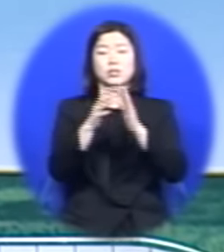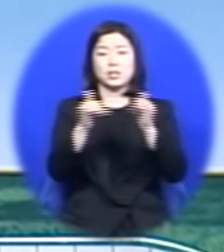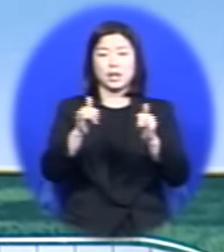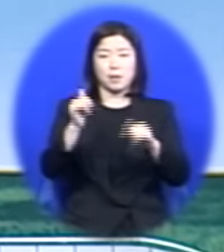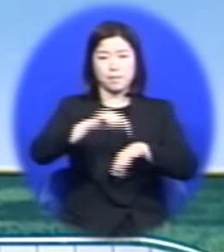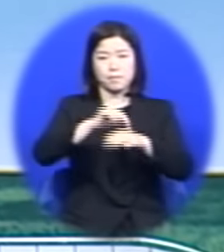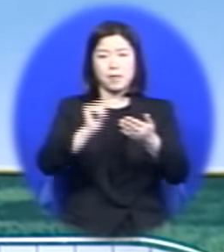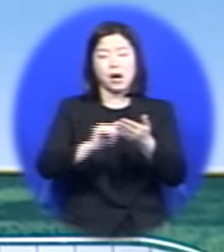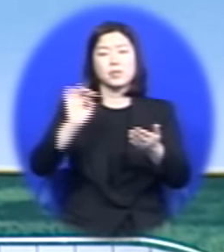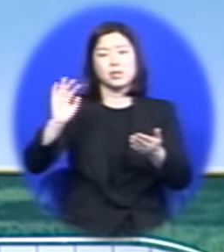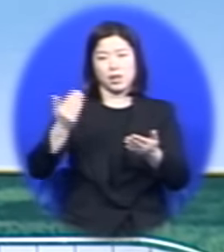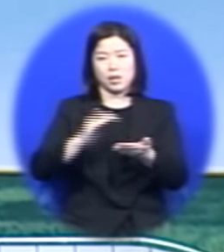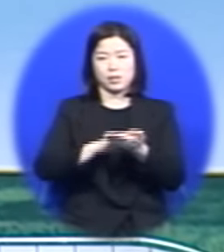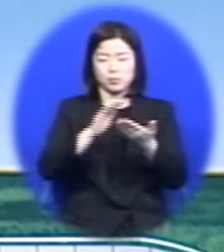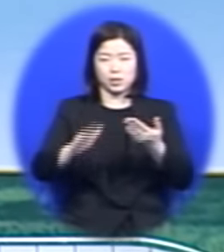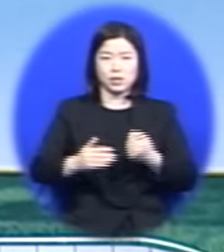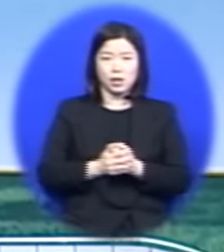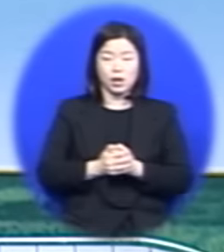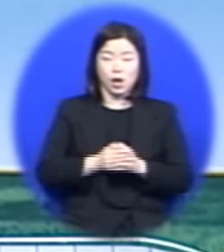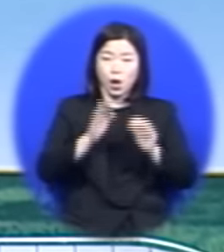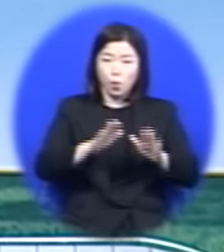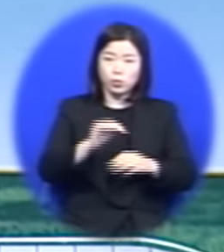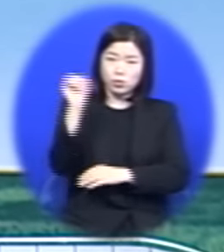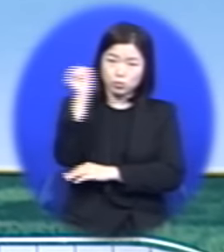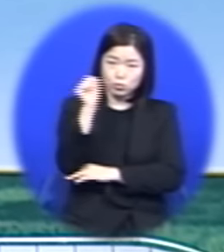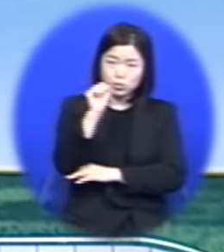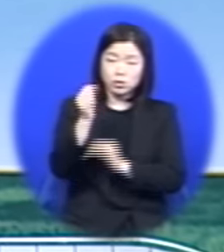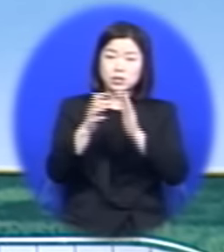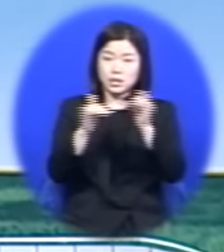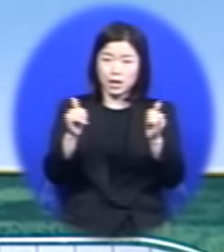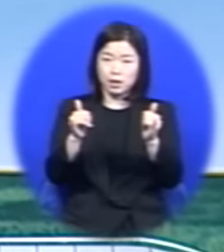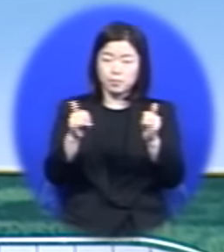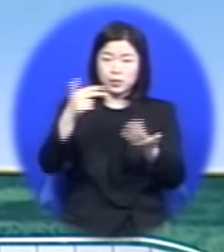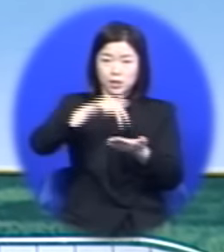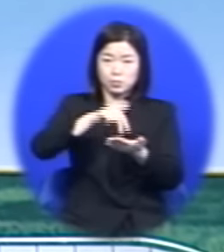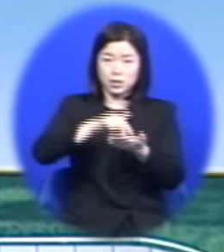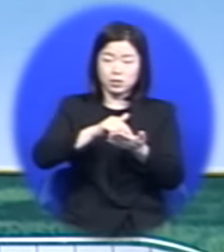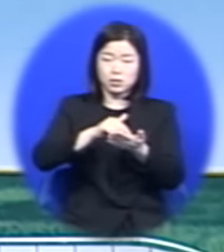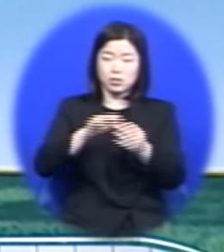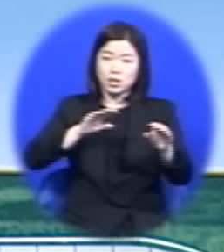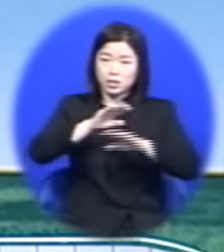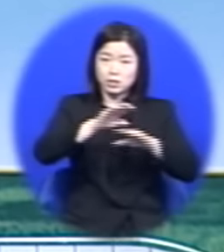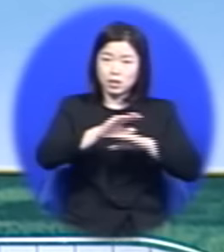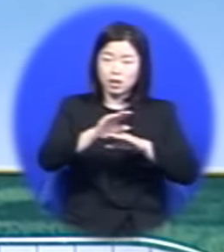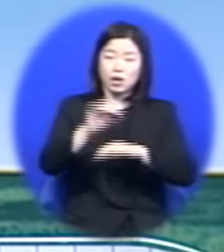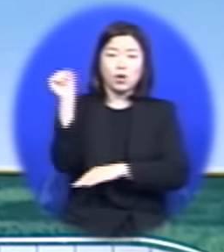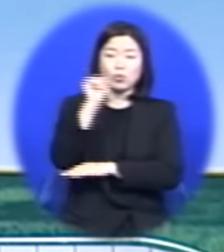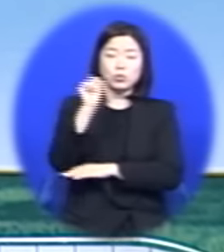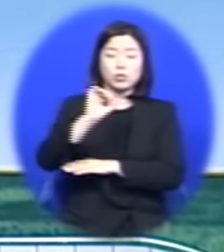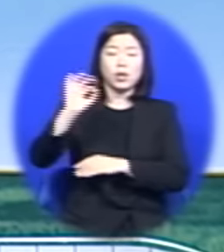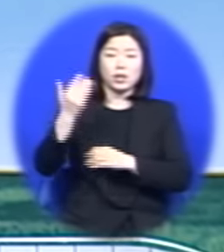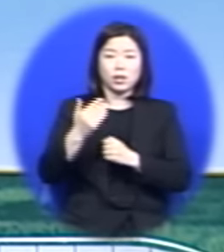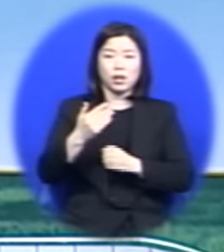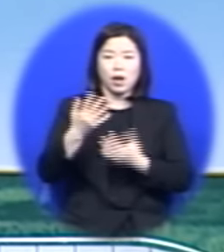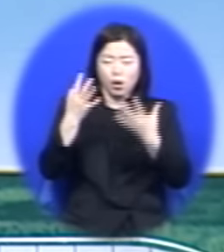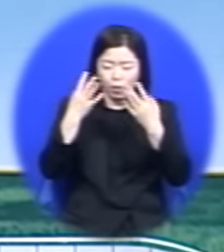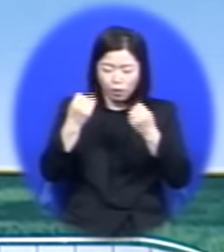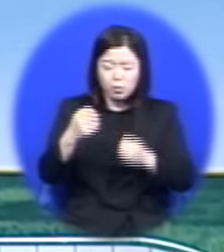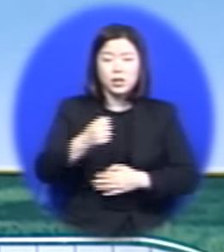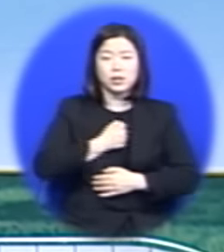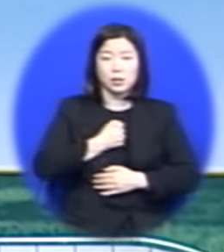돼요. 오늘 운전기사로 차를 운전해야 되는데 운전을 못해요. 얼마나